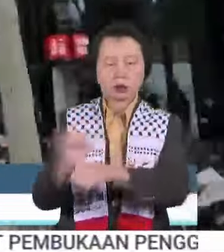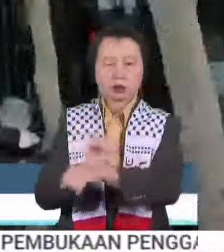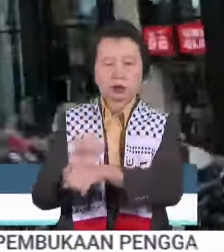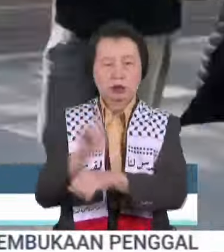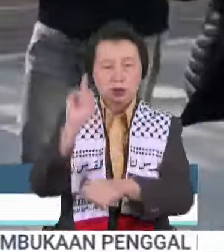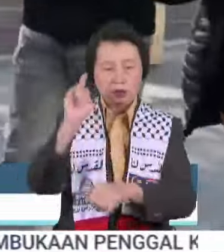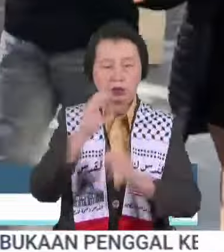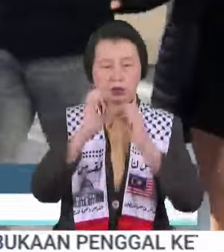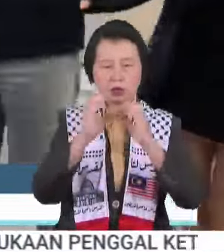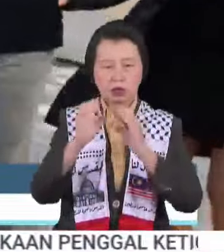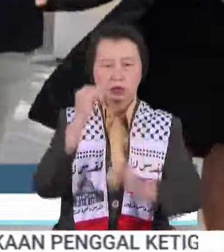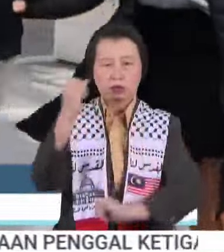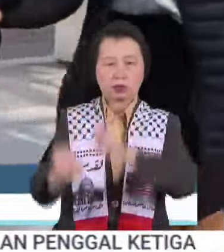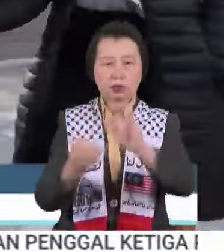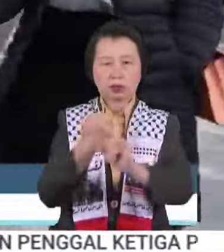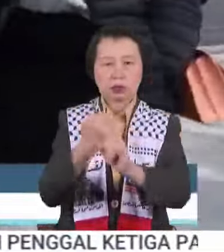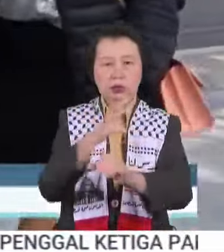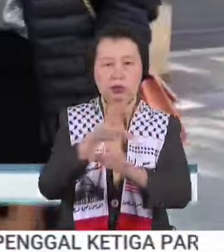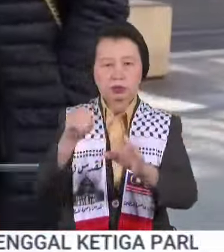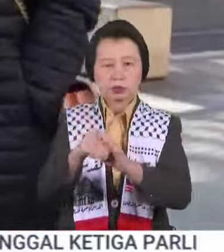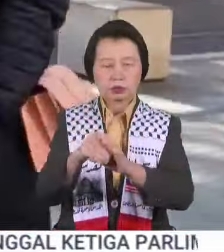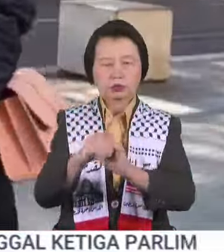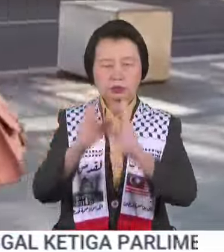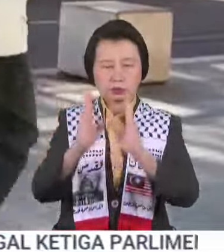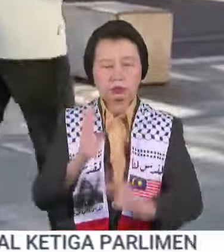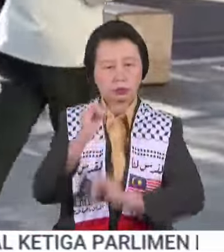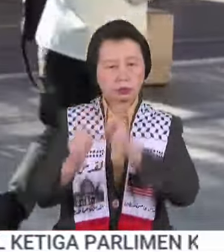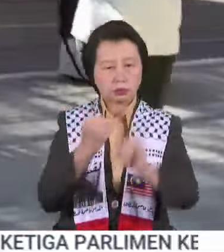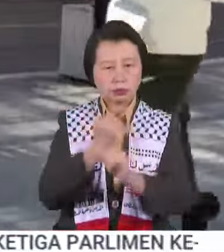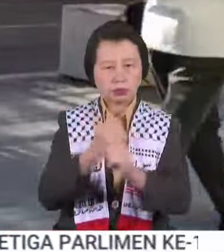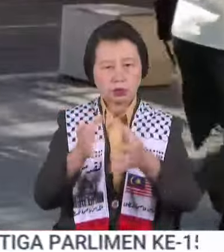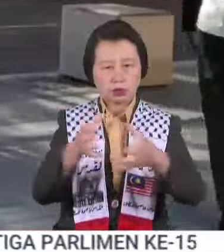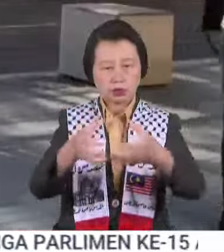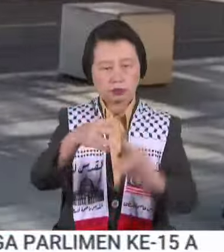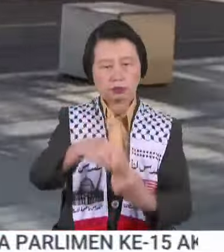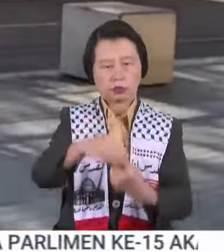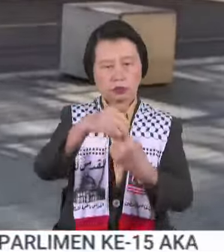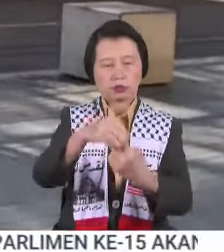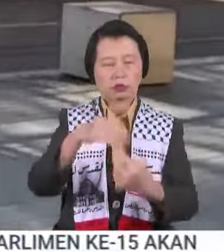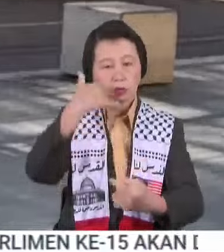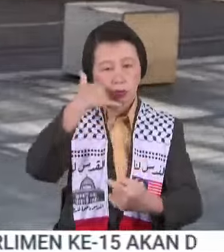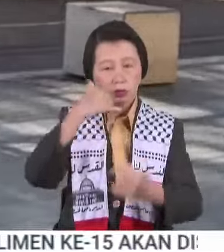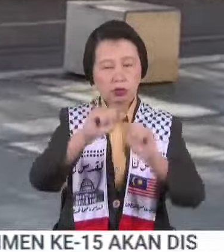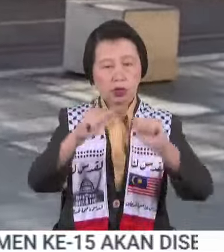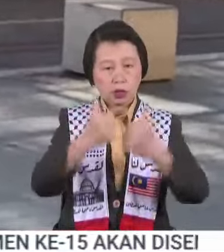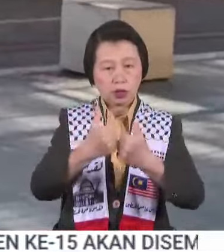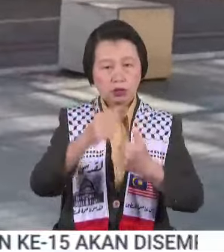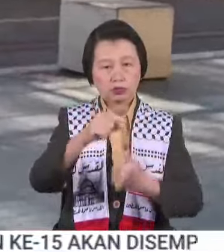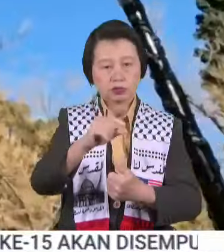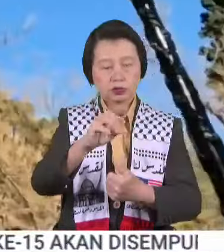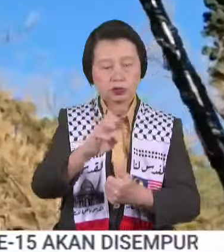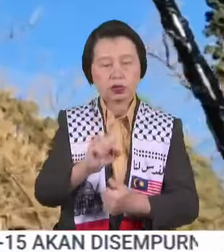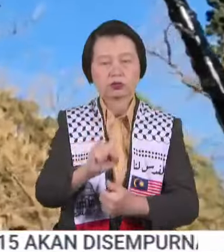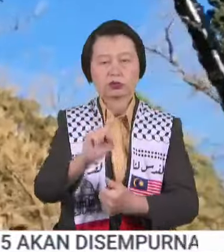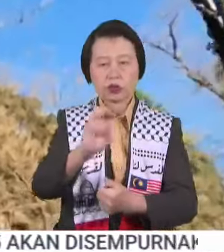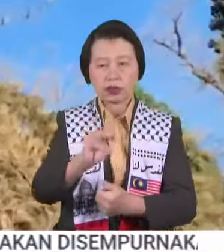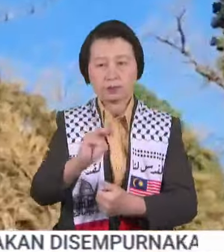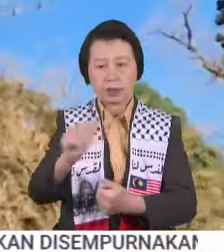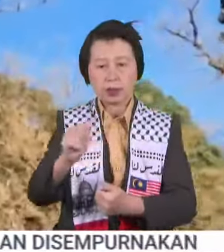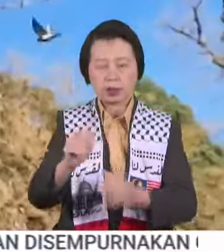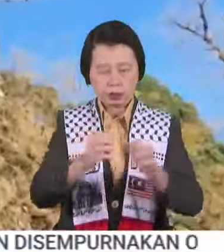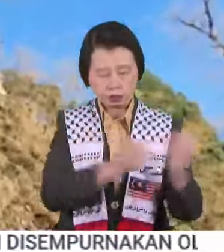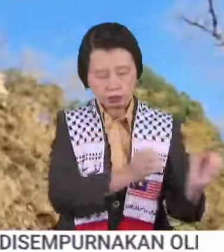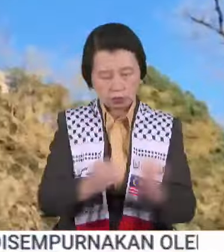industri telekomunikasi antarabangsa termasuk Badan Antarabangsa Group Special Mobile Association GSMA yang